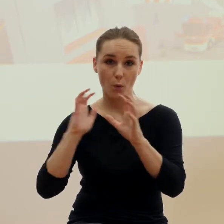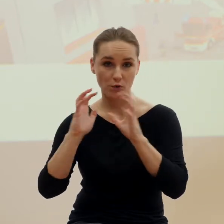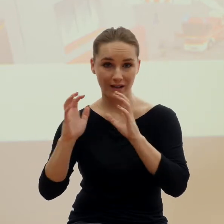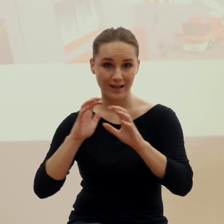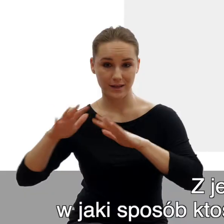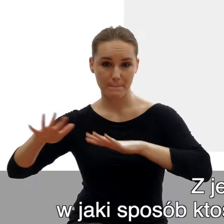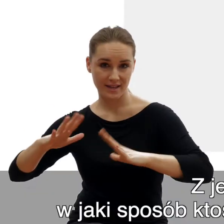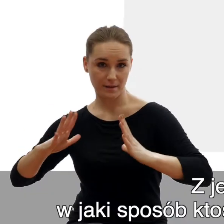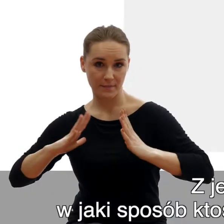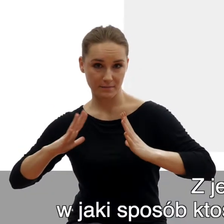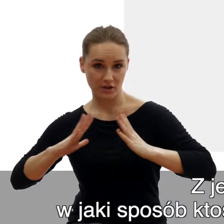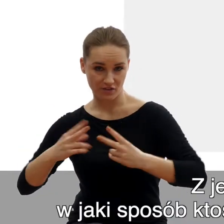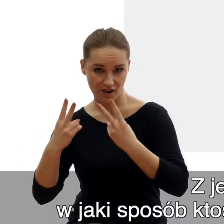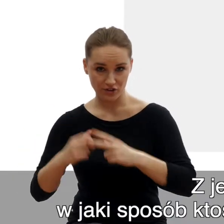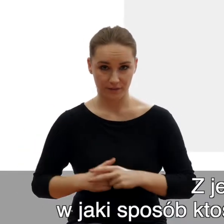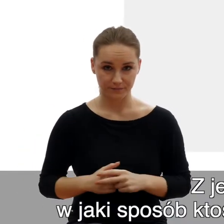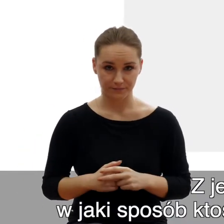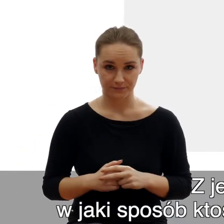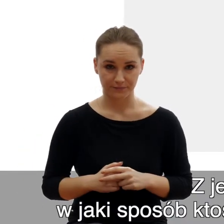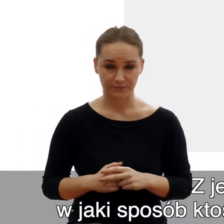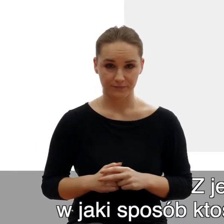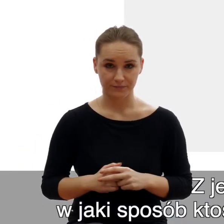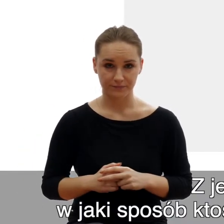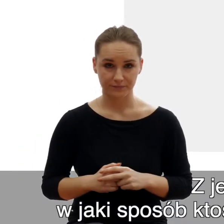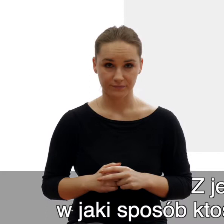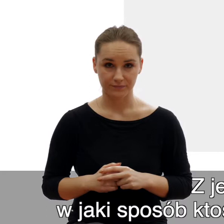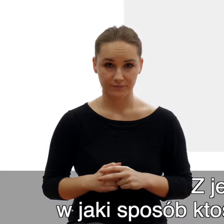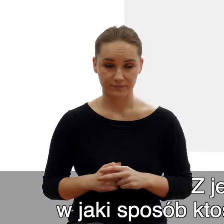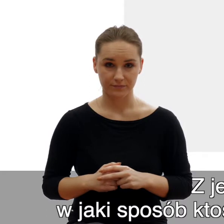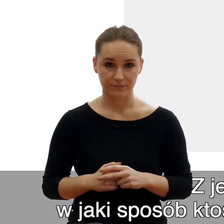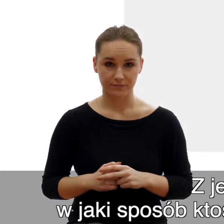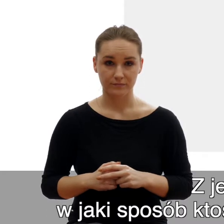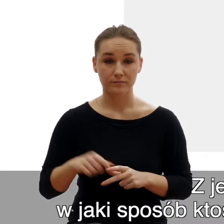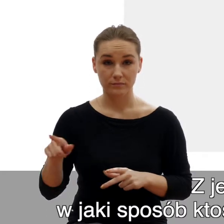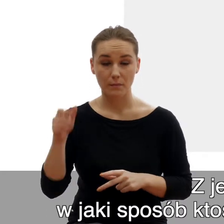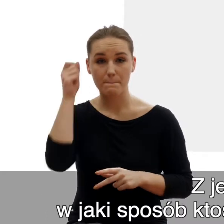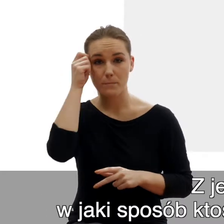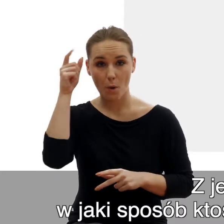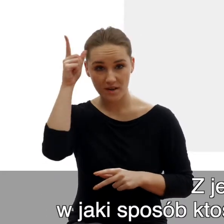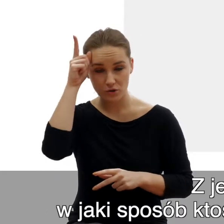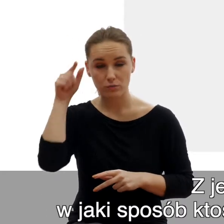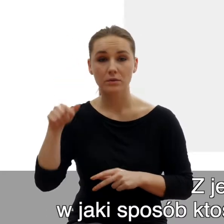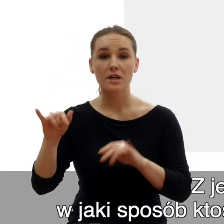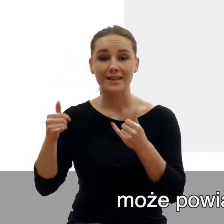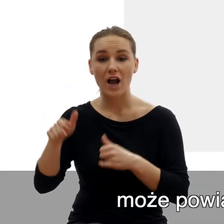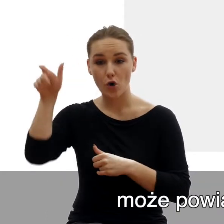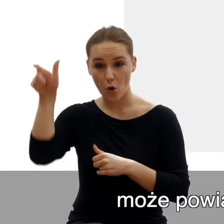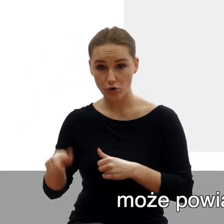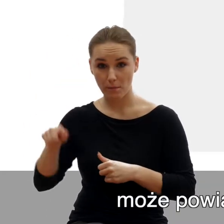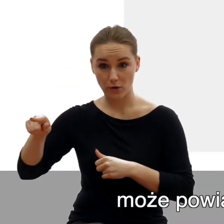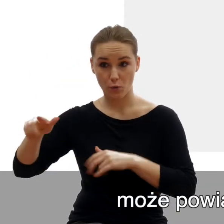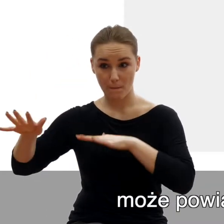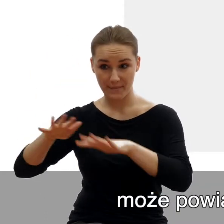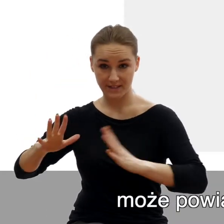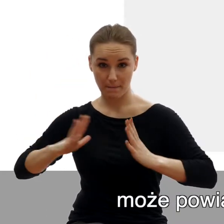Z jednej strony jest to pomysł na to, w jaki sposób ktoś znajdujący się w takim miejscu bezpiecznym może